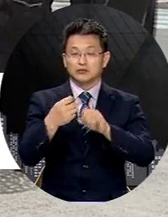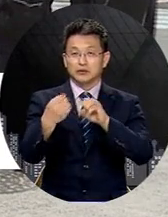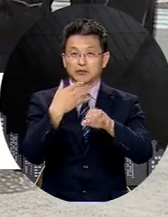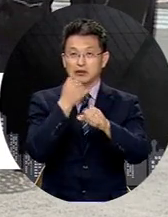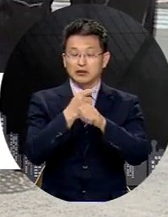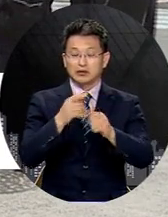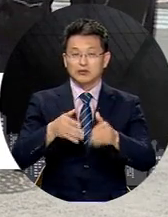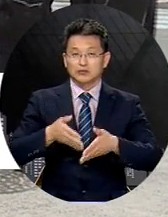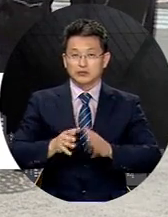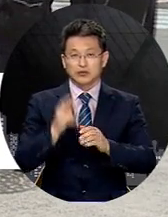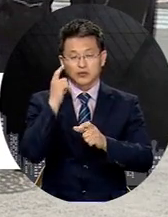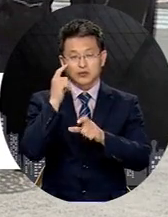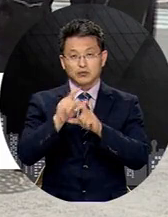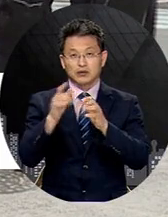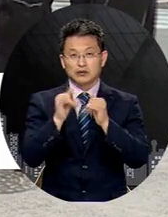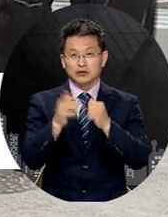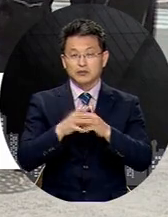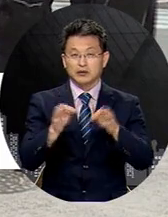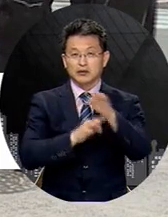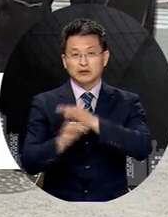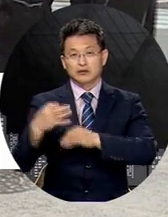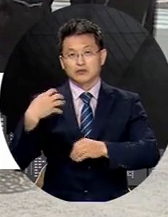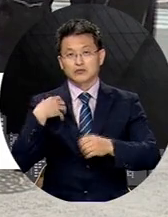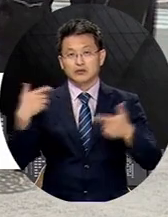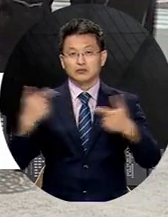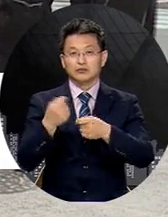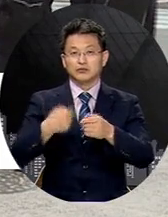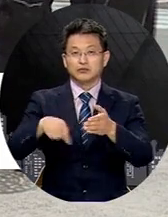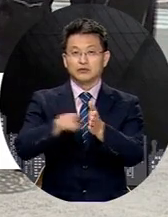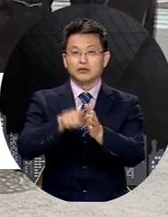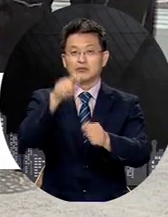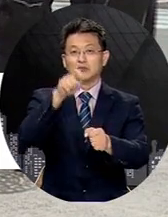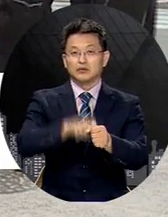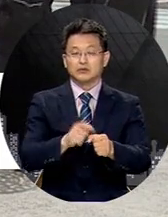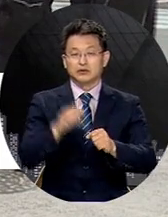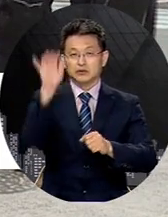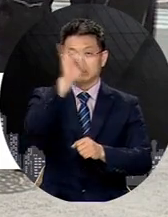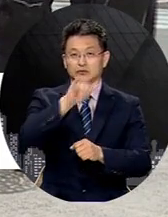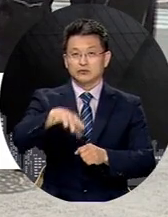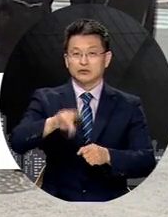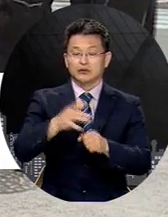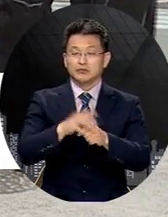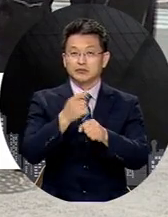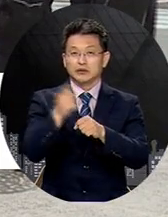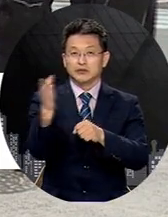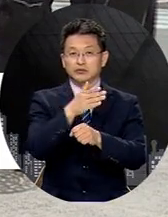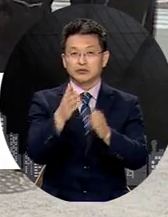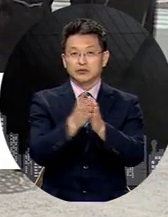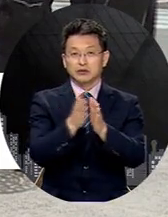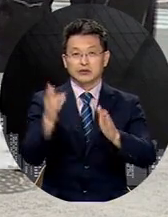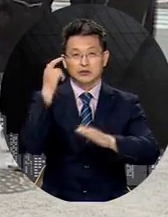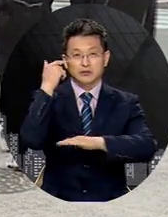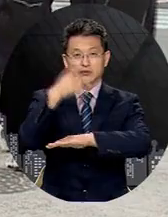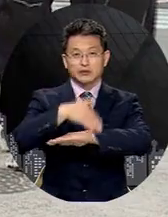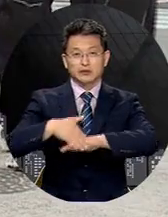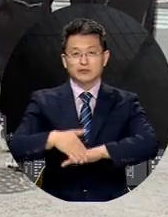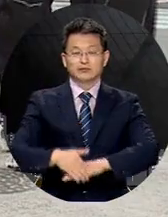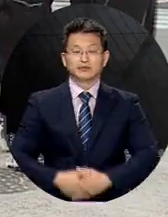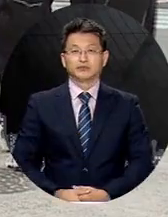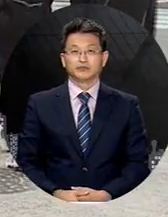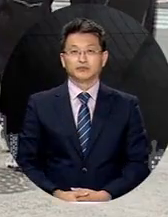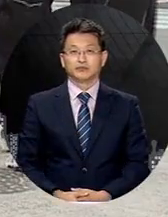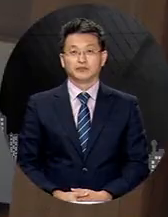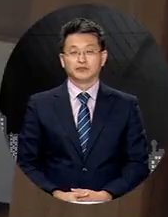대응하고 출산을 고민하는 사람들의 경제적인 부담을 덜어주려는 건데요. 전국 최초로 내년부터 시행할 계획입니다. 서윤식